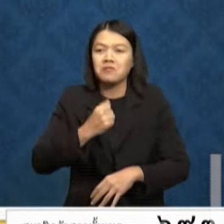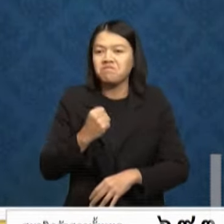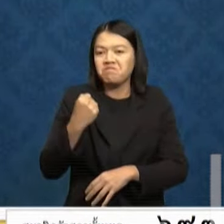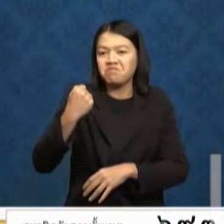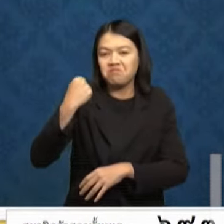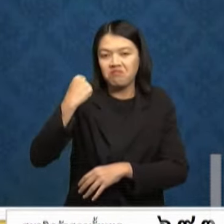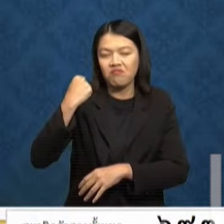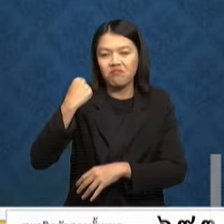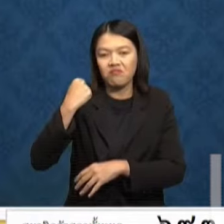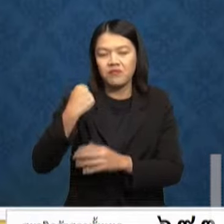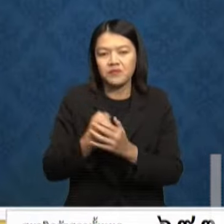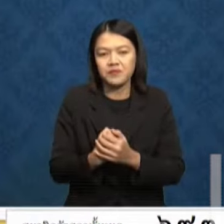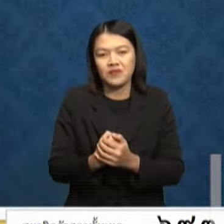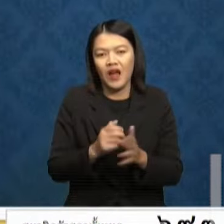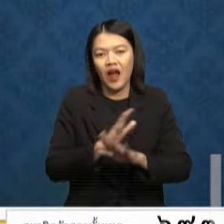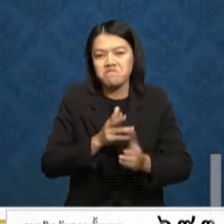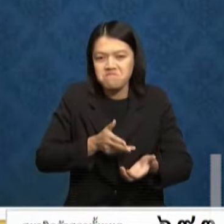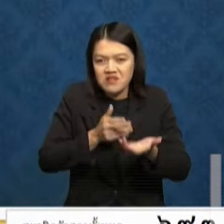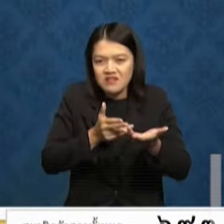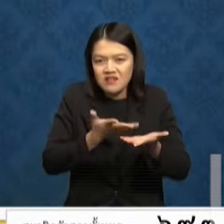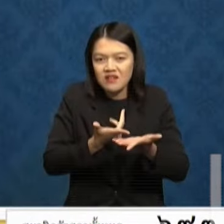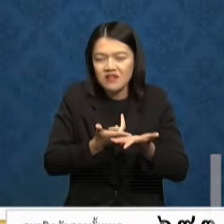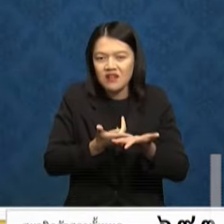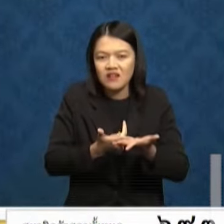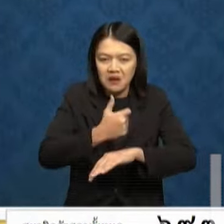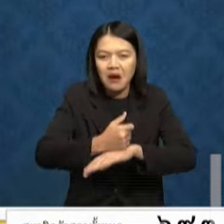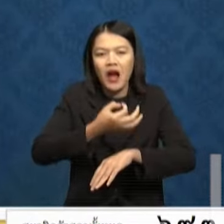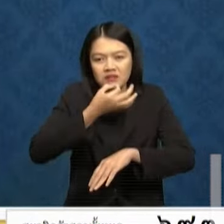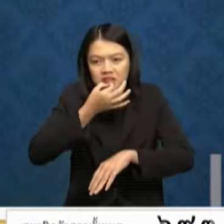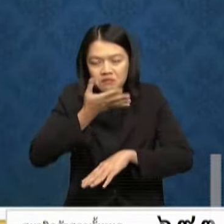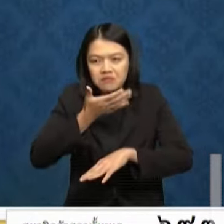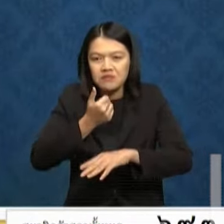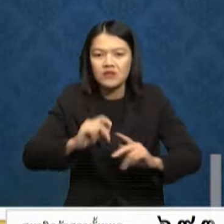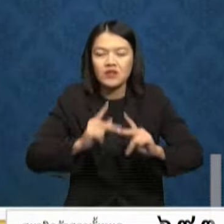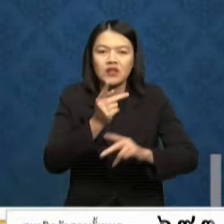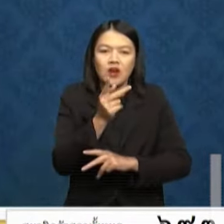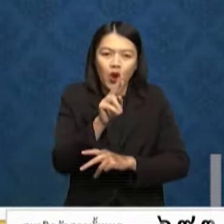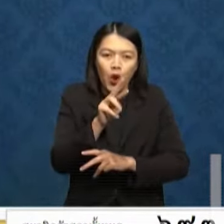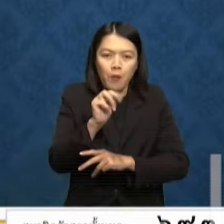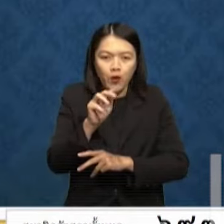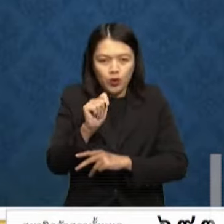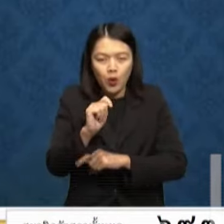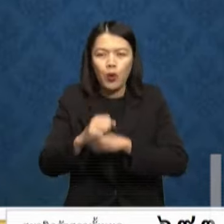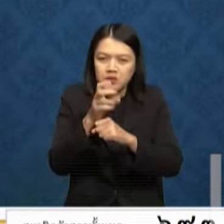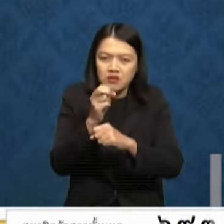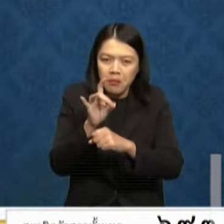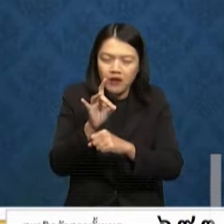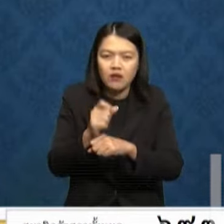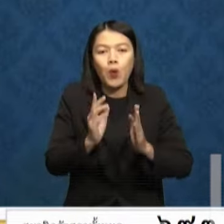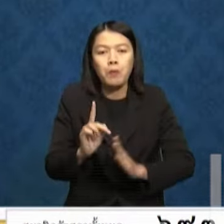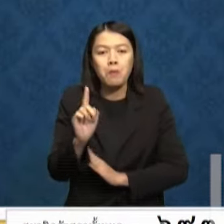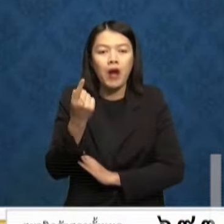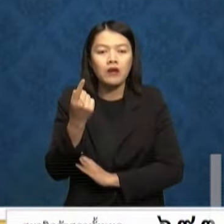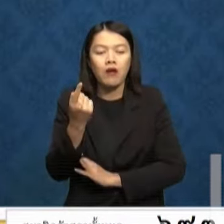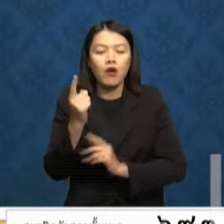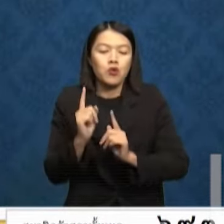อำนาจรัฐต้องมาจากปลายกกระบอกปืนมาจากรัฐมนตรีอาชีพที่เลือกที่จะเป็นรัฐมนตรีมา 17 18สมัยส่วนคนใหม่